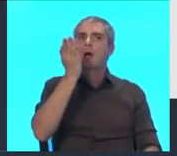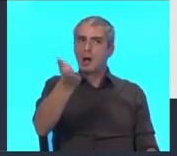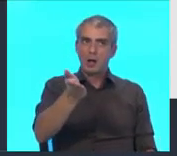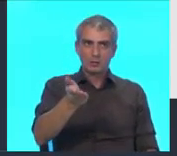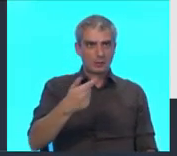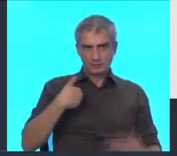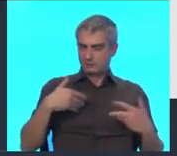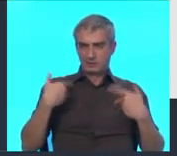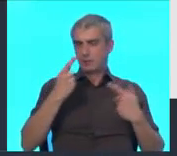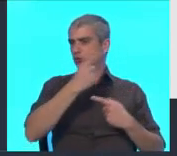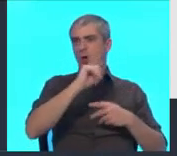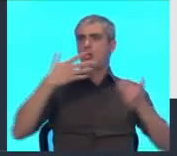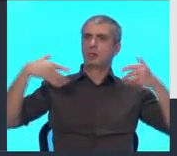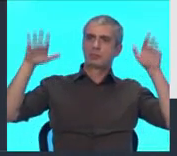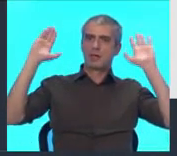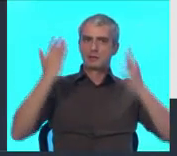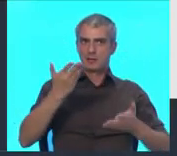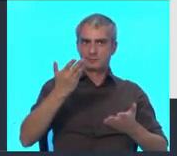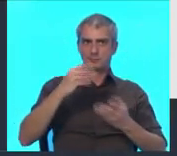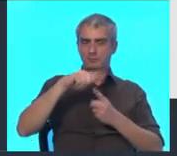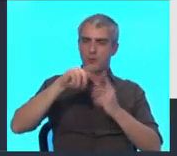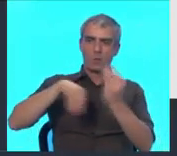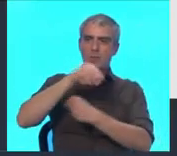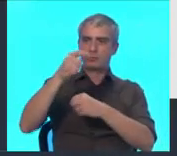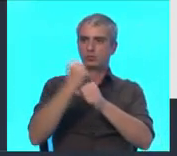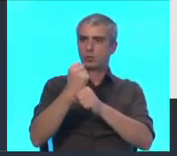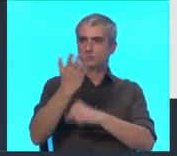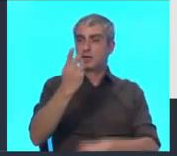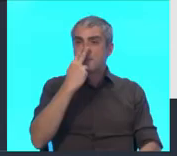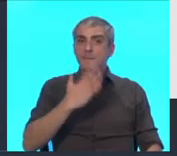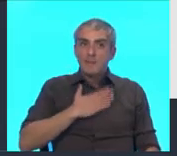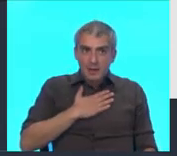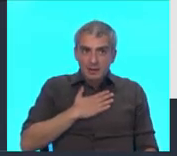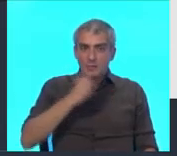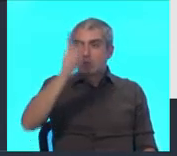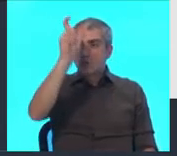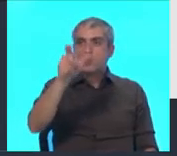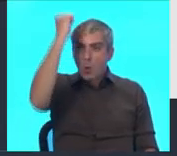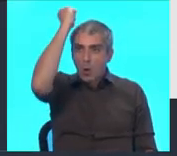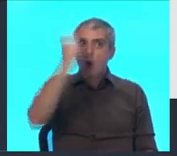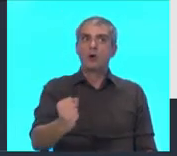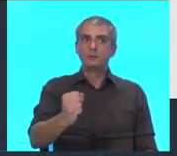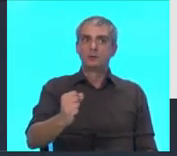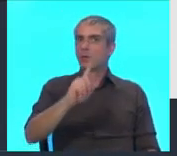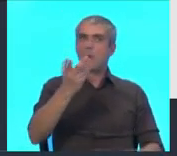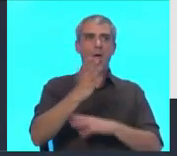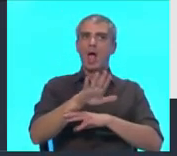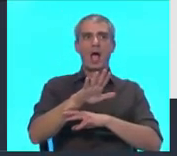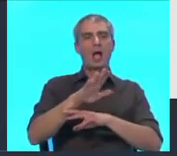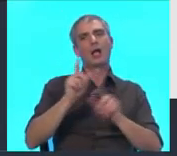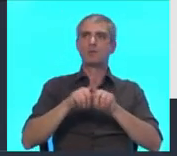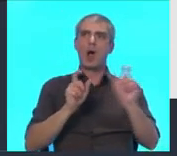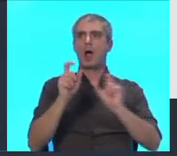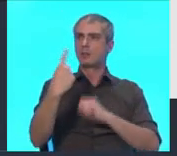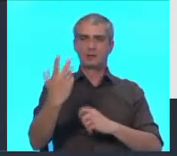שלא נכנעים למניפולציה שעושה. מבחינתי הבעיה הזו רוצח, הוא לא הרג כהגנה עצמית, הוא